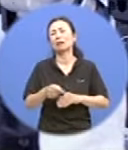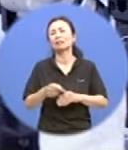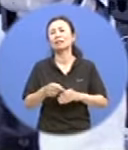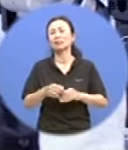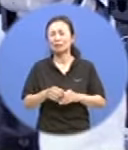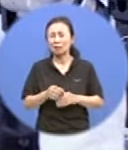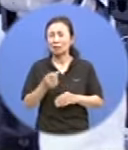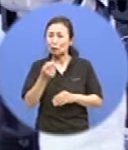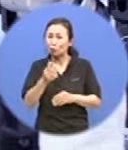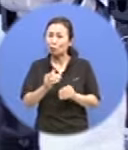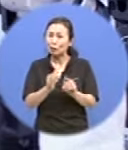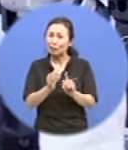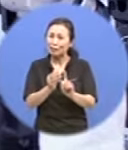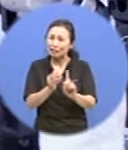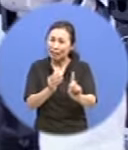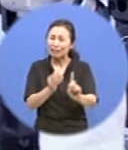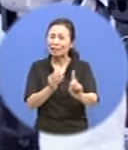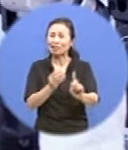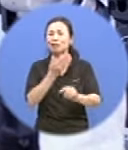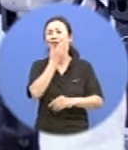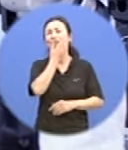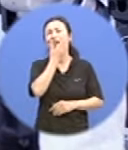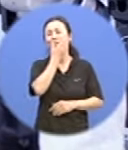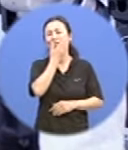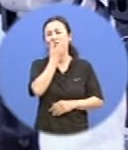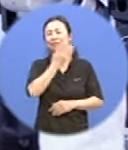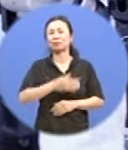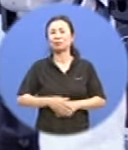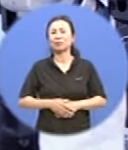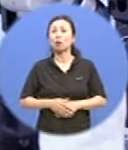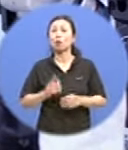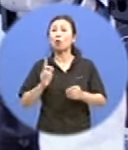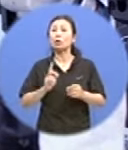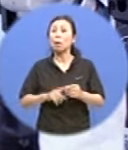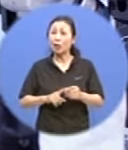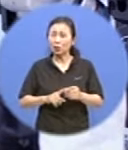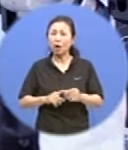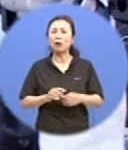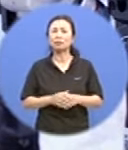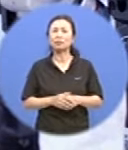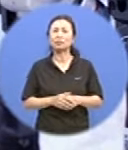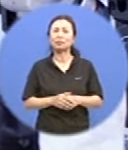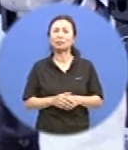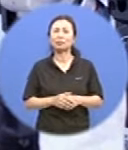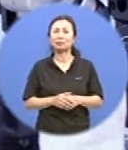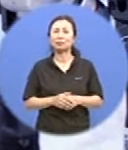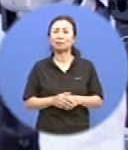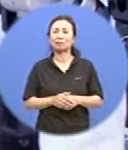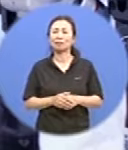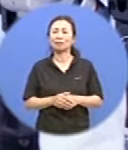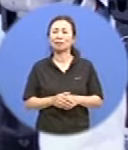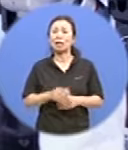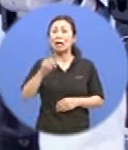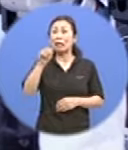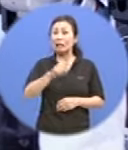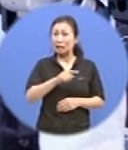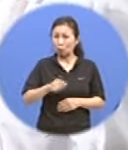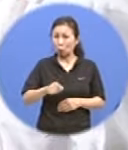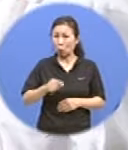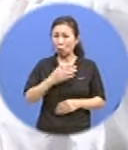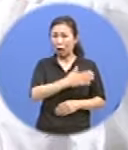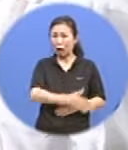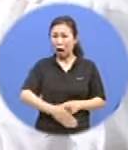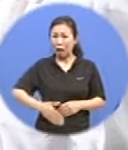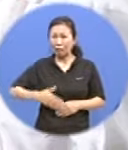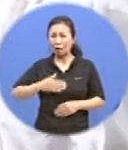の研究というのも重要なんですけども、半歩先を行くためには、なんていうんですか、人とか体の本質を知るとか、